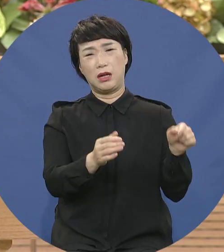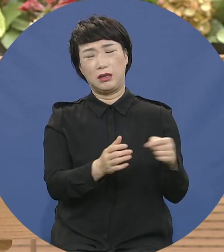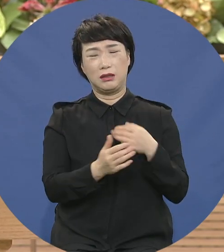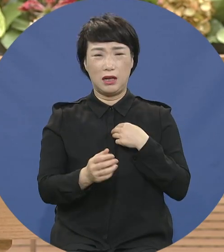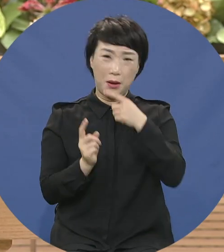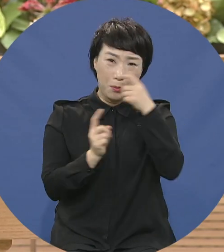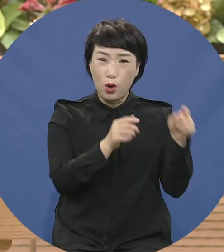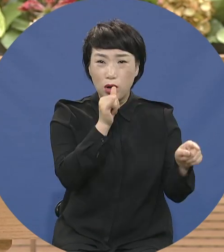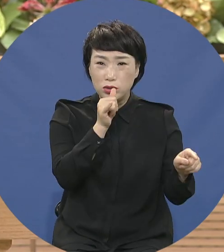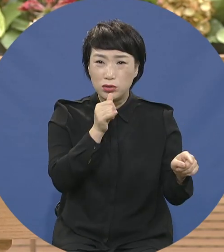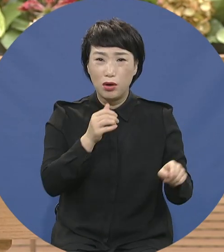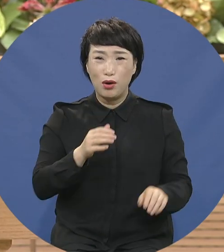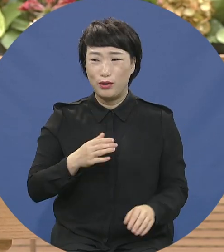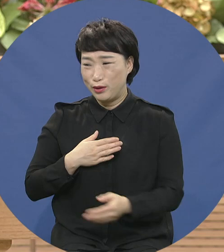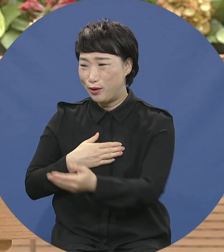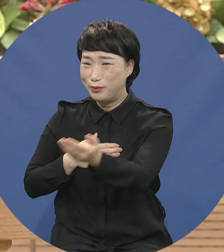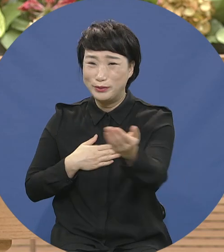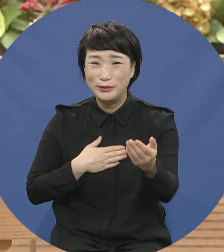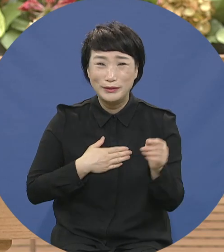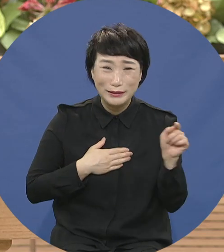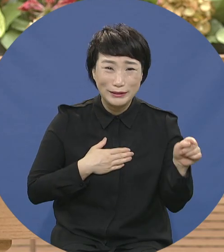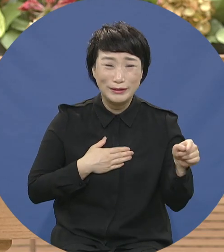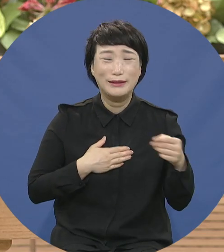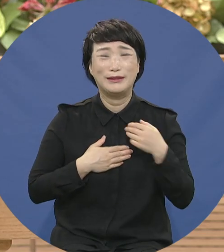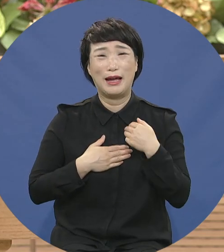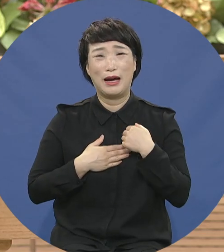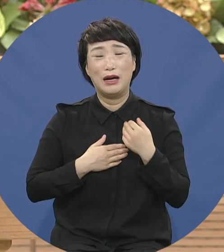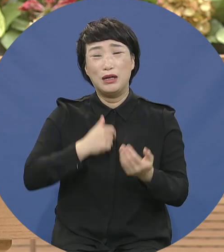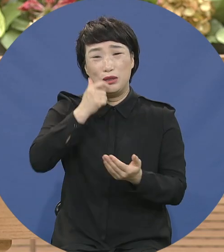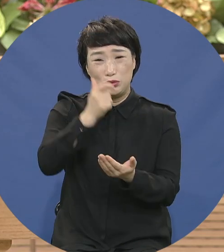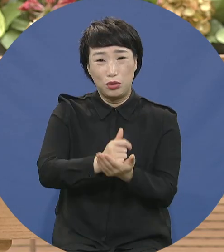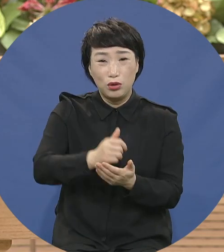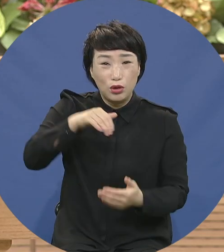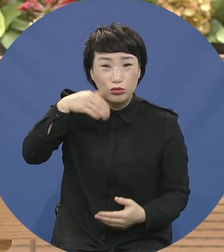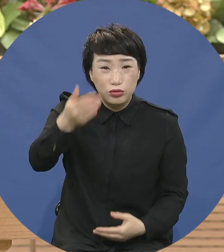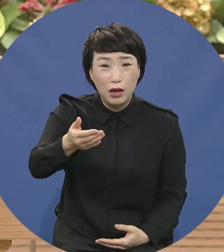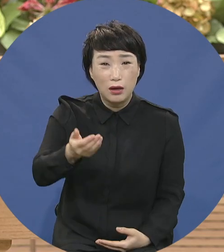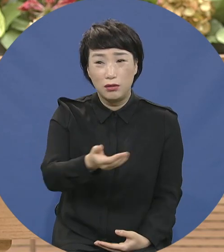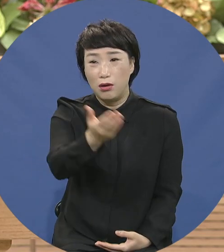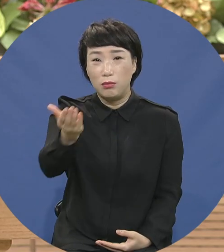마귀 역사인데, 이놈에게 속은 다음